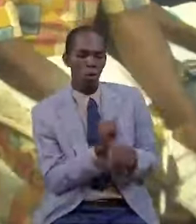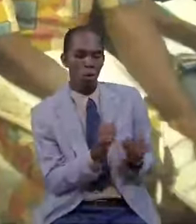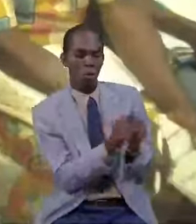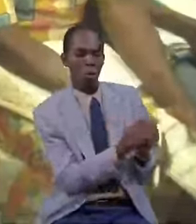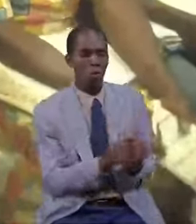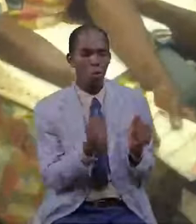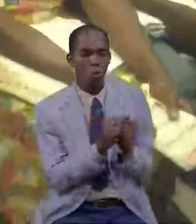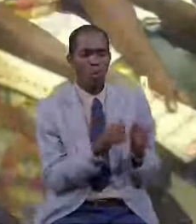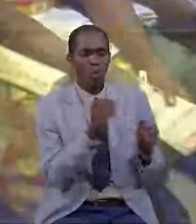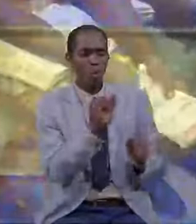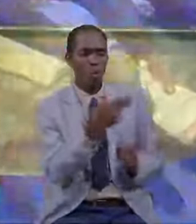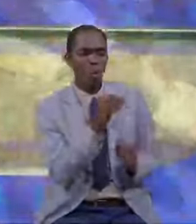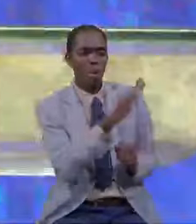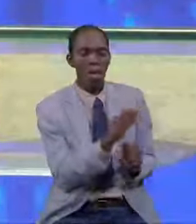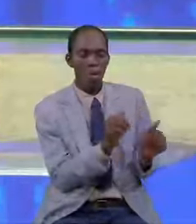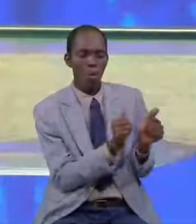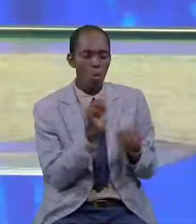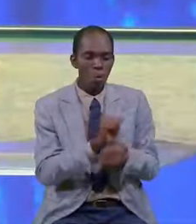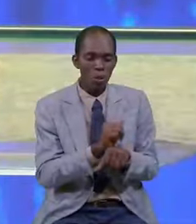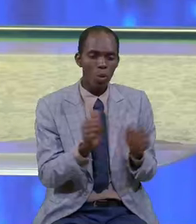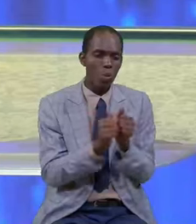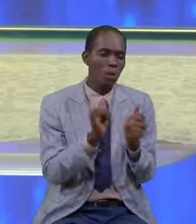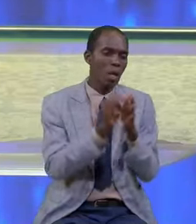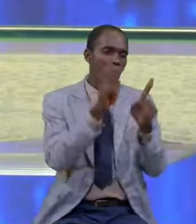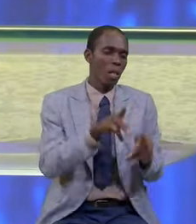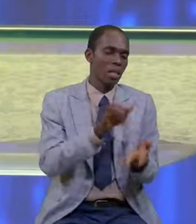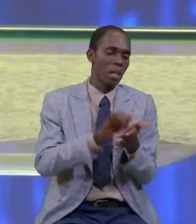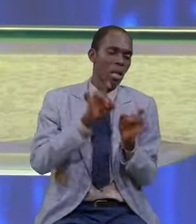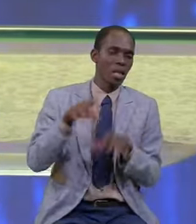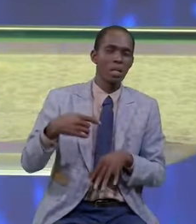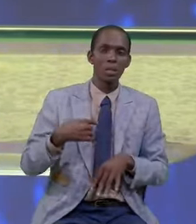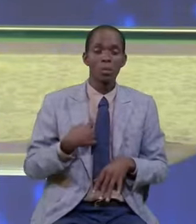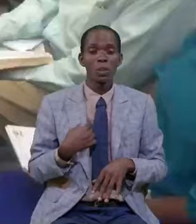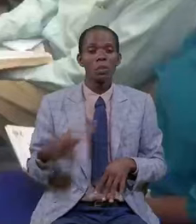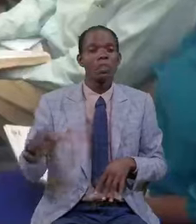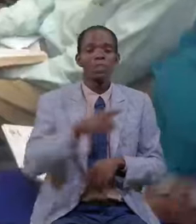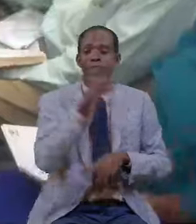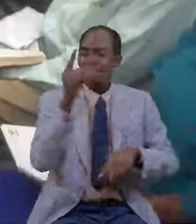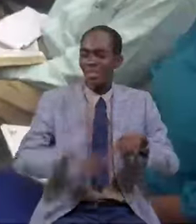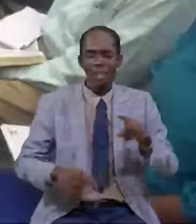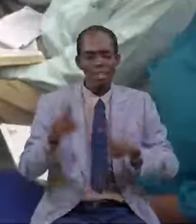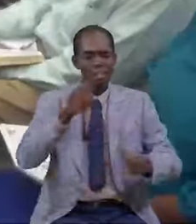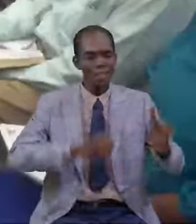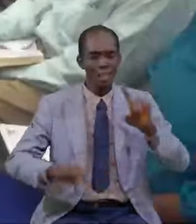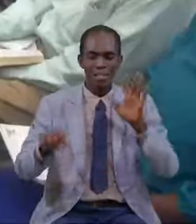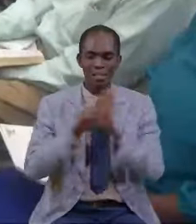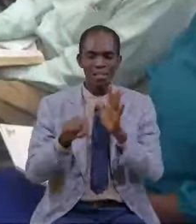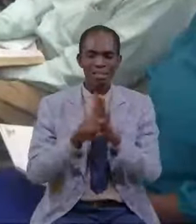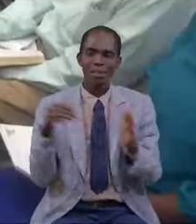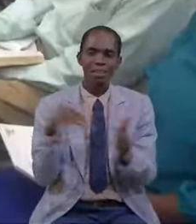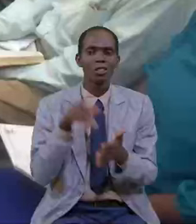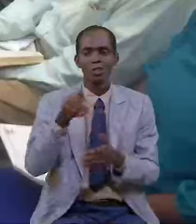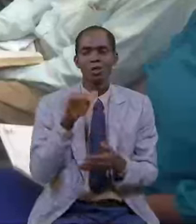le roi Akab, ils travaillent avec ceci et ceci, cela. Ils ne peuvent rien dire de